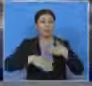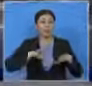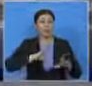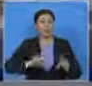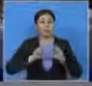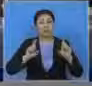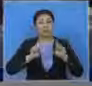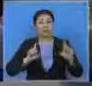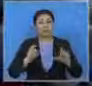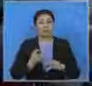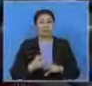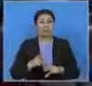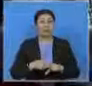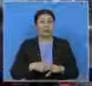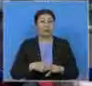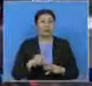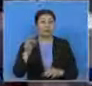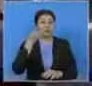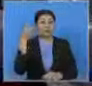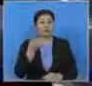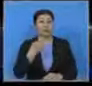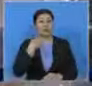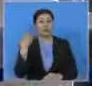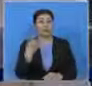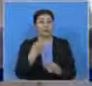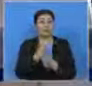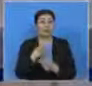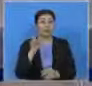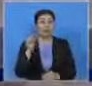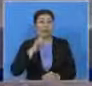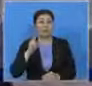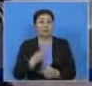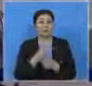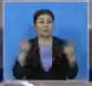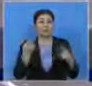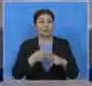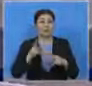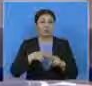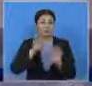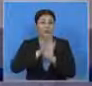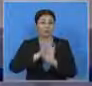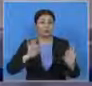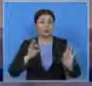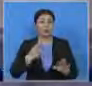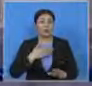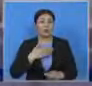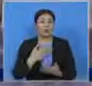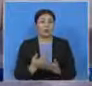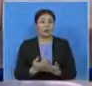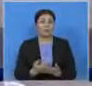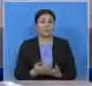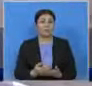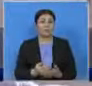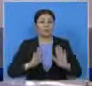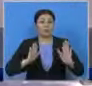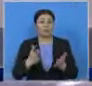вообще. Огонь. Очень интересно, первый раз. Это очень круто. Мы здесь практически совершенно случайно.